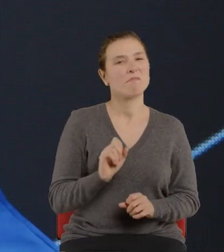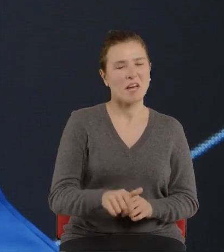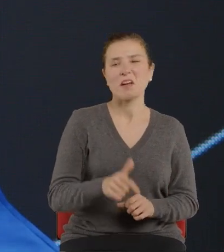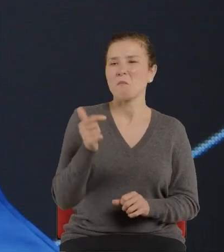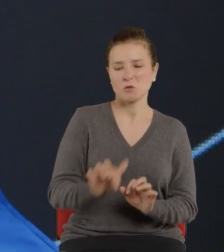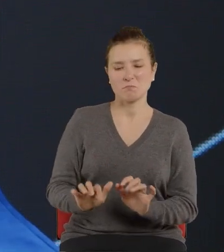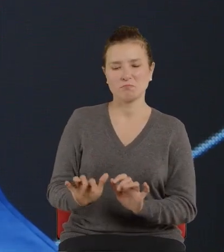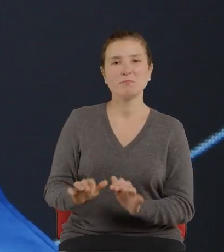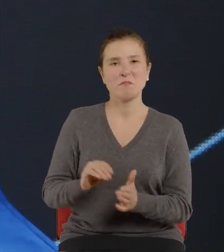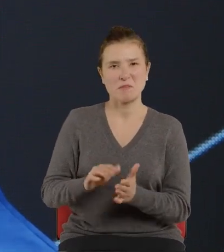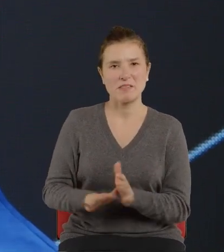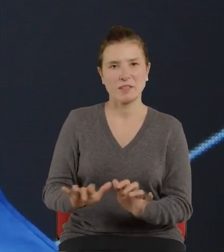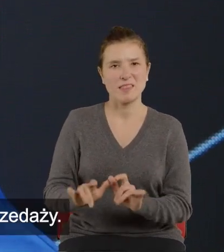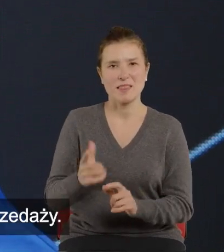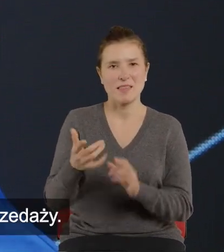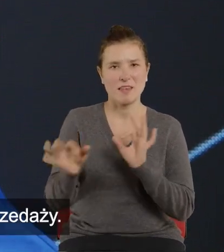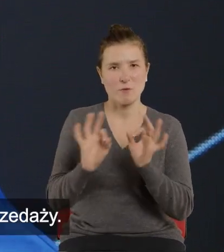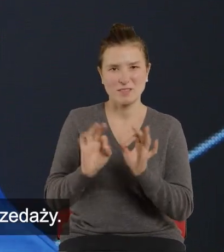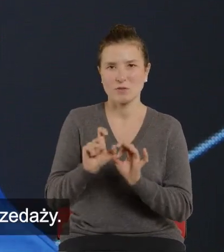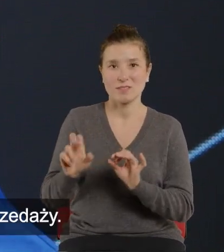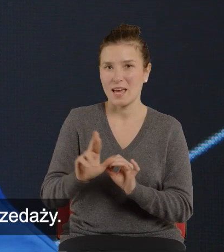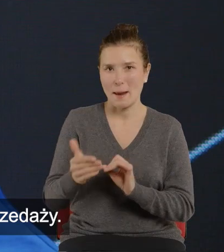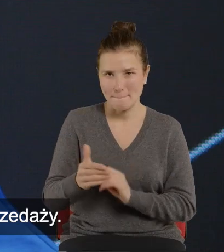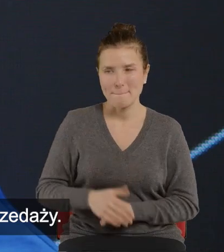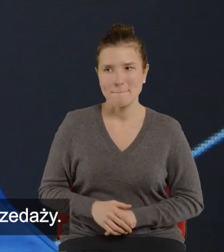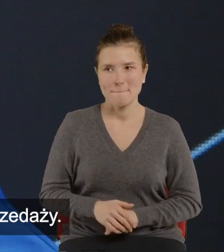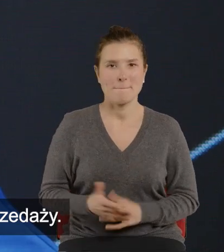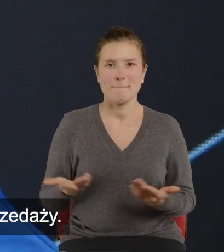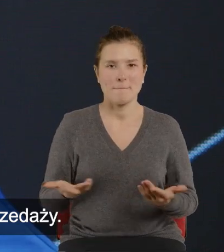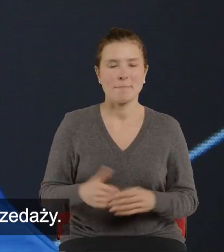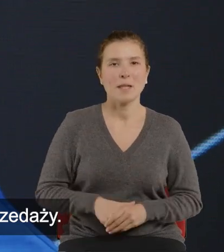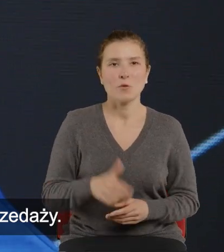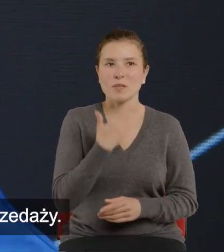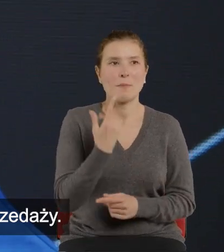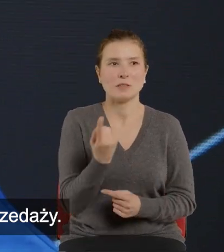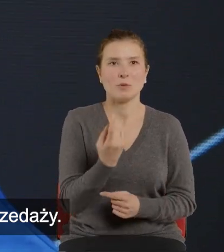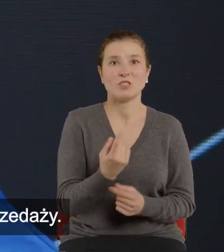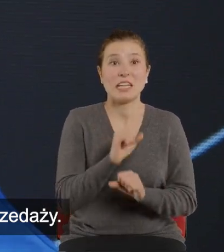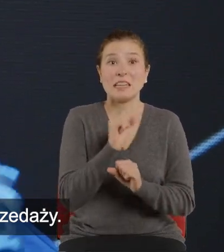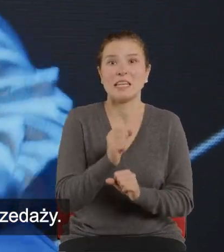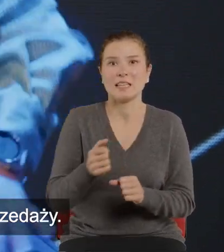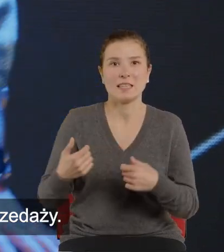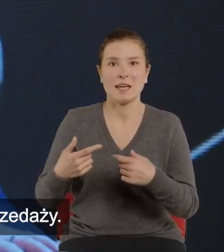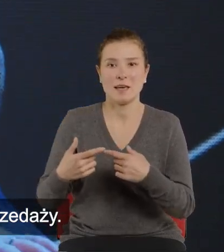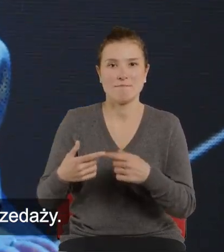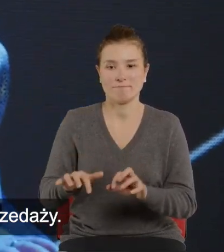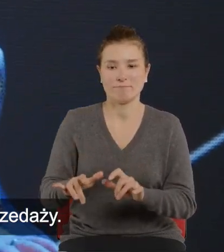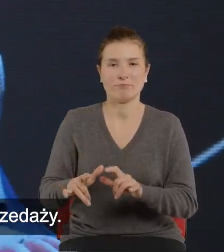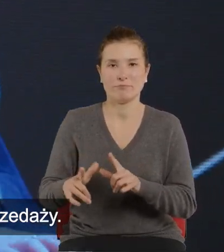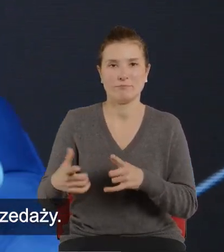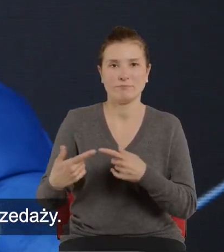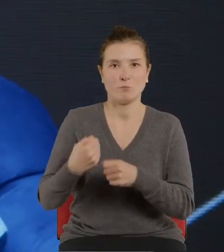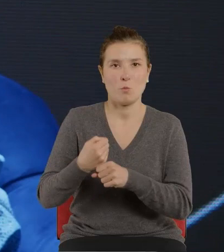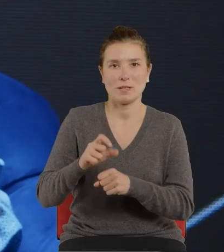a w sensie tu nie ma tak, że nikt nie pracuje z CRM-em, bo to jest jeden z problemów takich